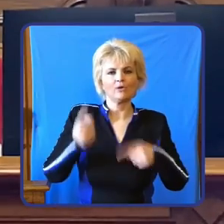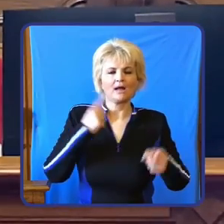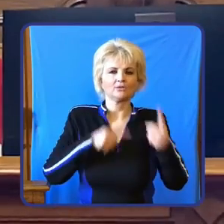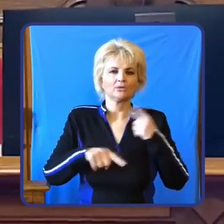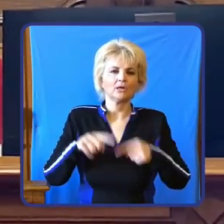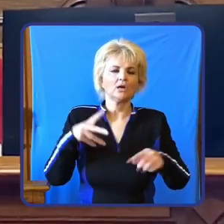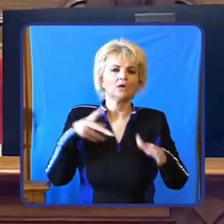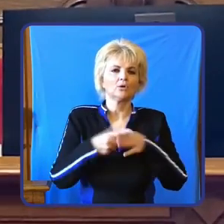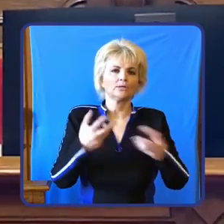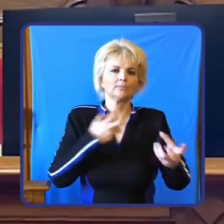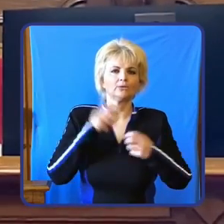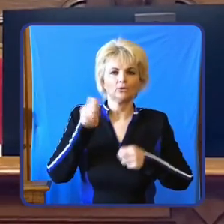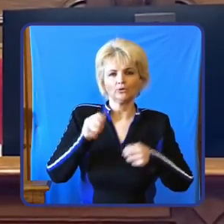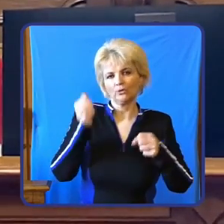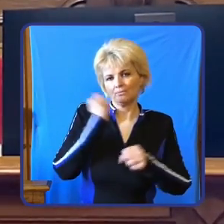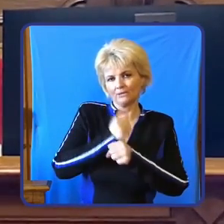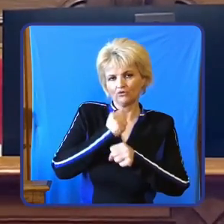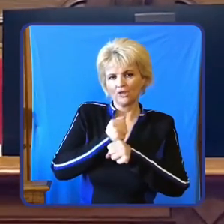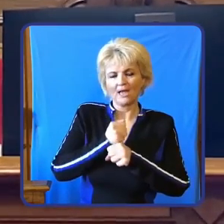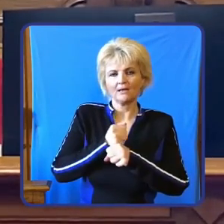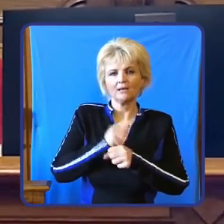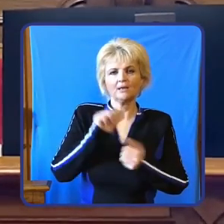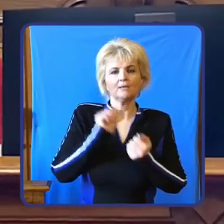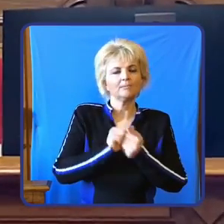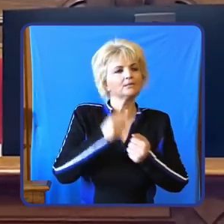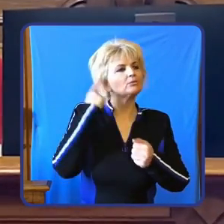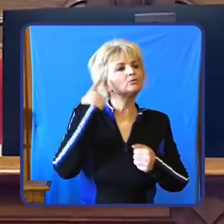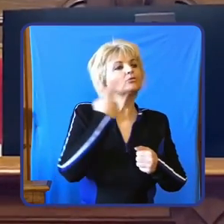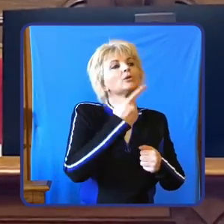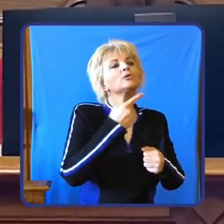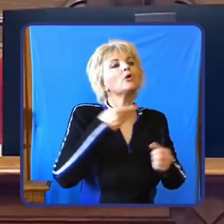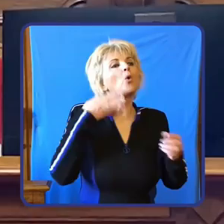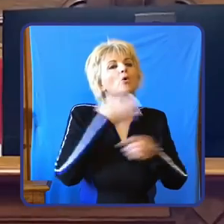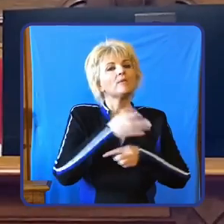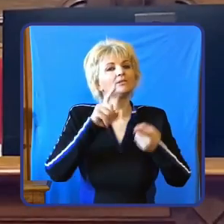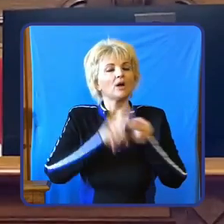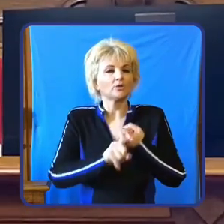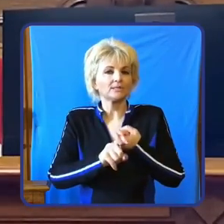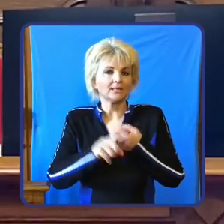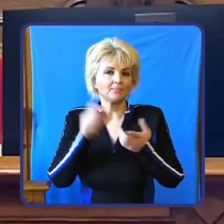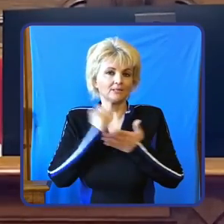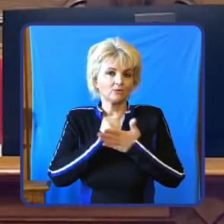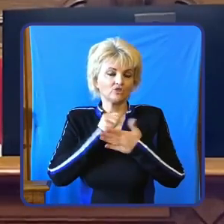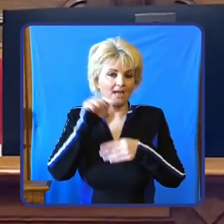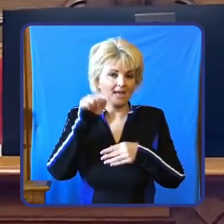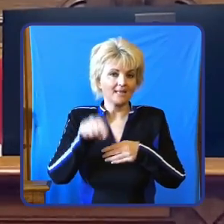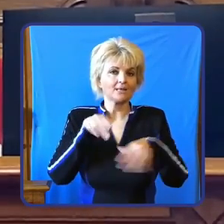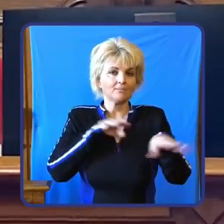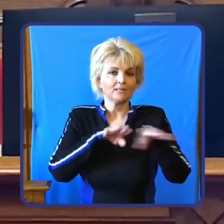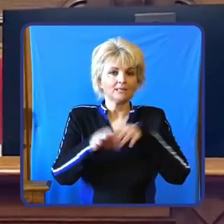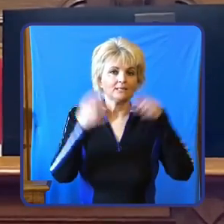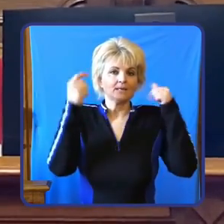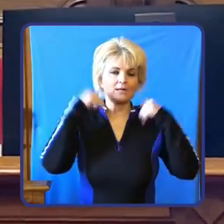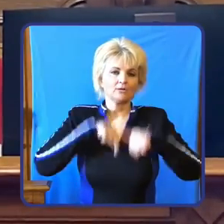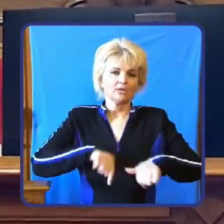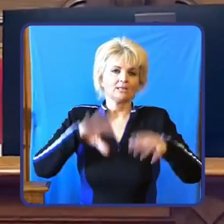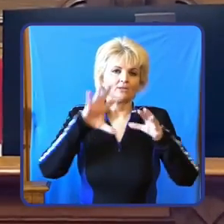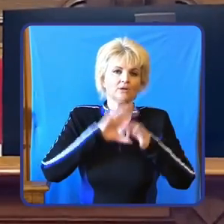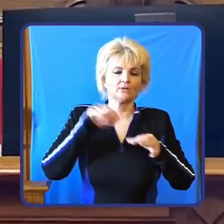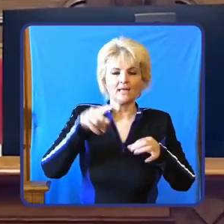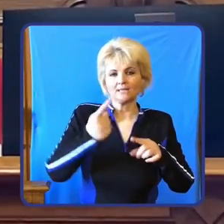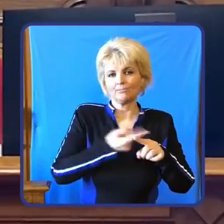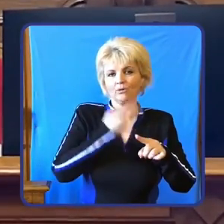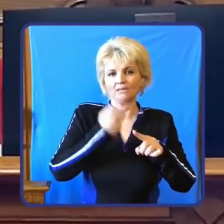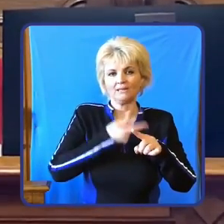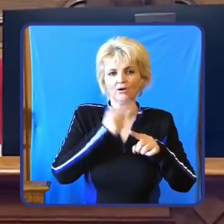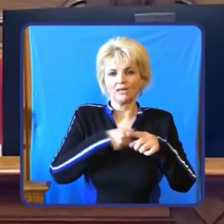közbeszerzési döntőbizottság. Azt bizonyára tudja ön is, hogy kihez tartozik ez a bizottság. Ez a miniszterelnökséghez tartozik. Ez egy politikai